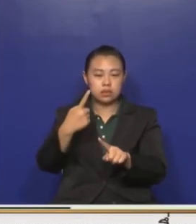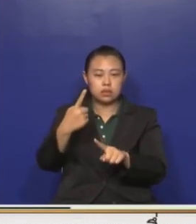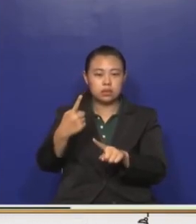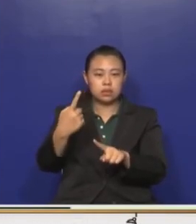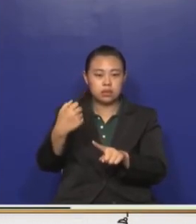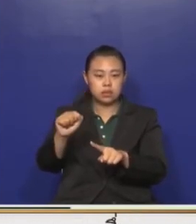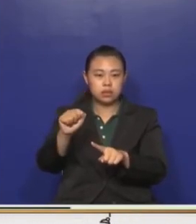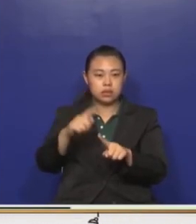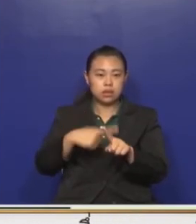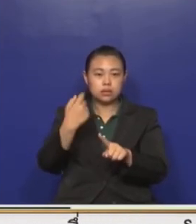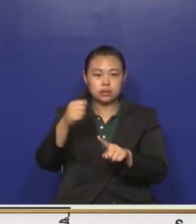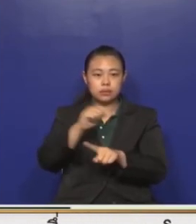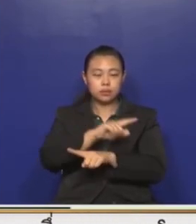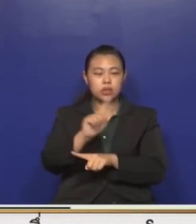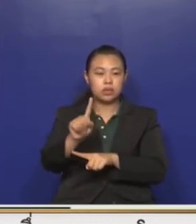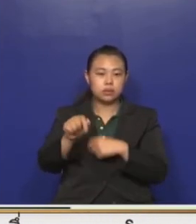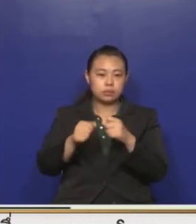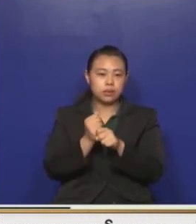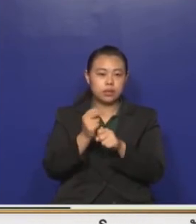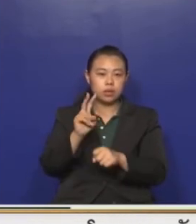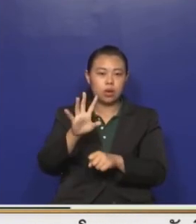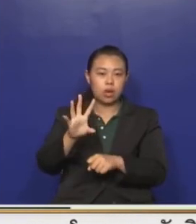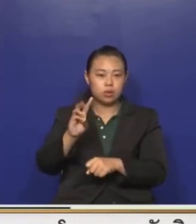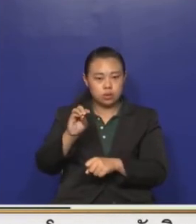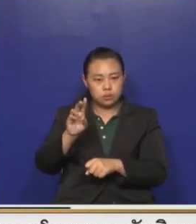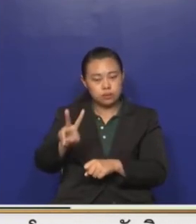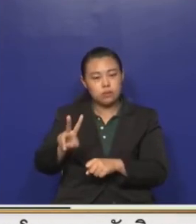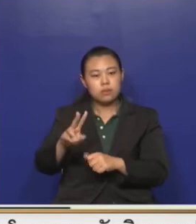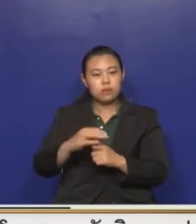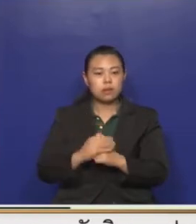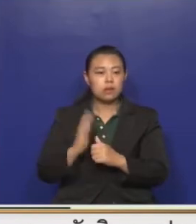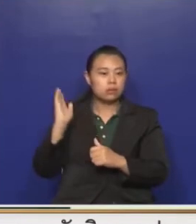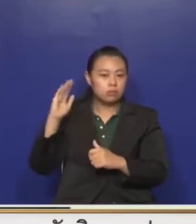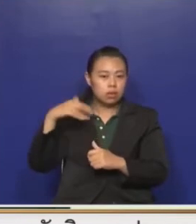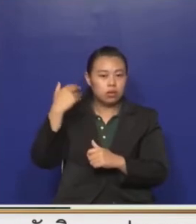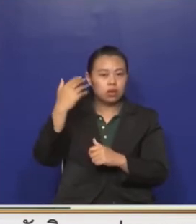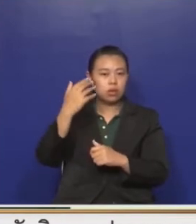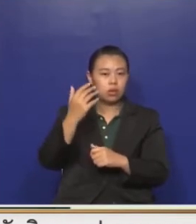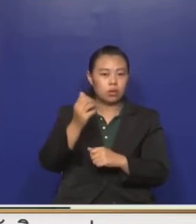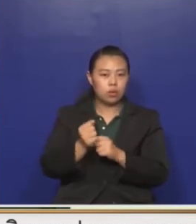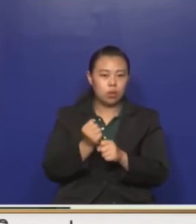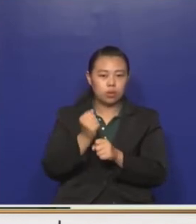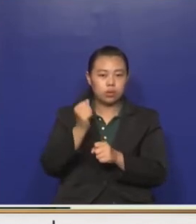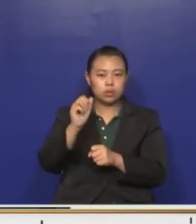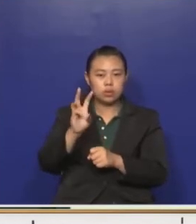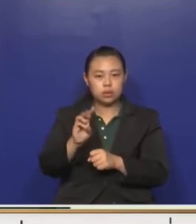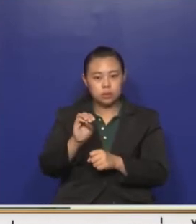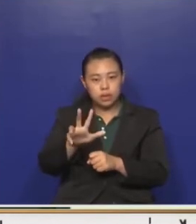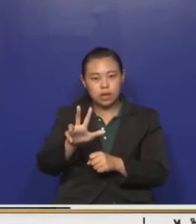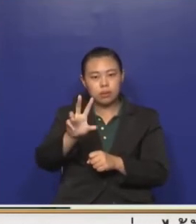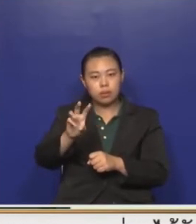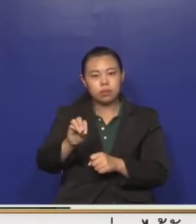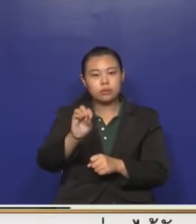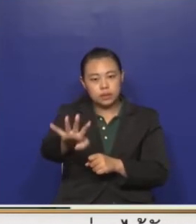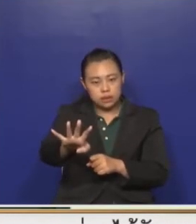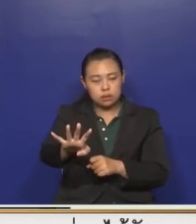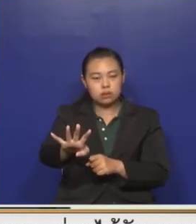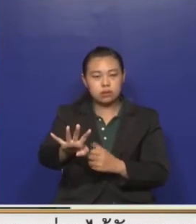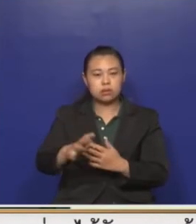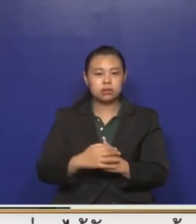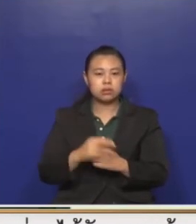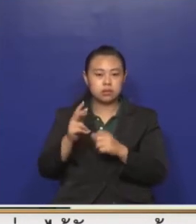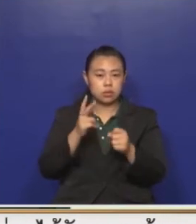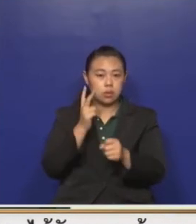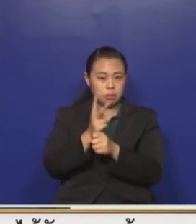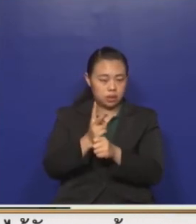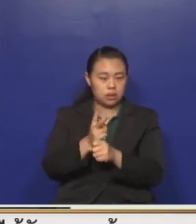62จนกทั้งถวันนี้ 62 63 64ผมอยากจะกลเปรียนว่าการติดตาม ตรวจสอบการ